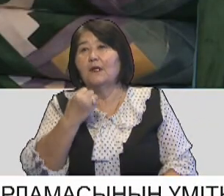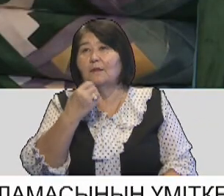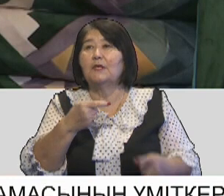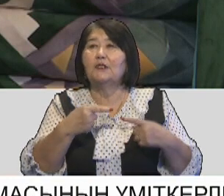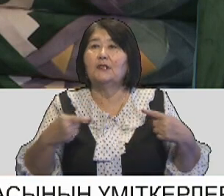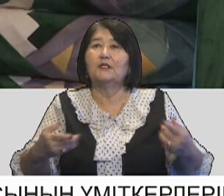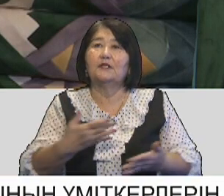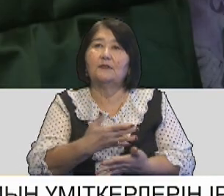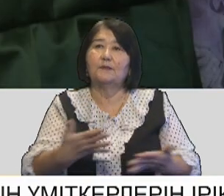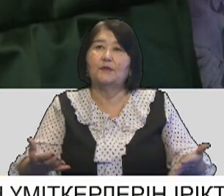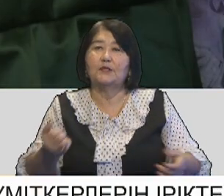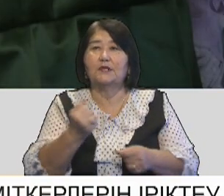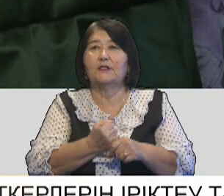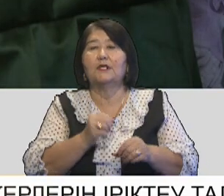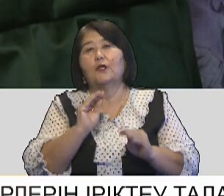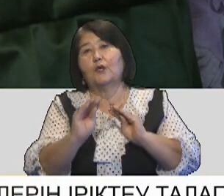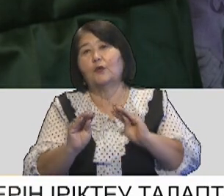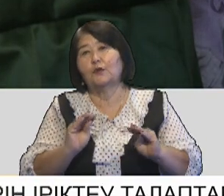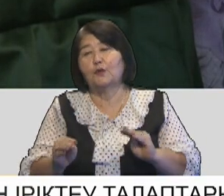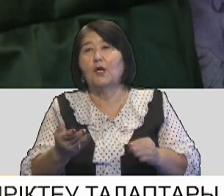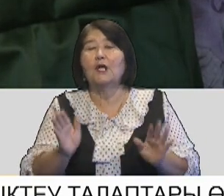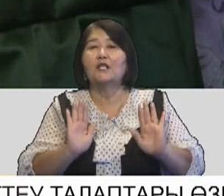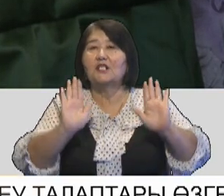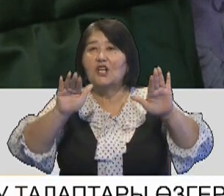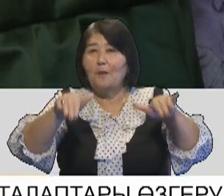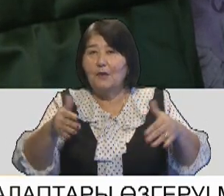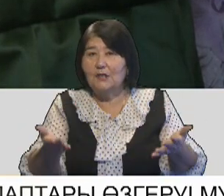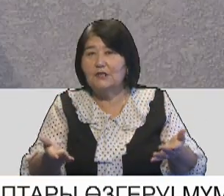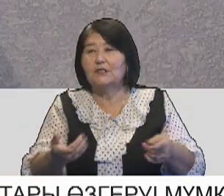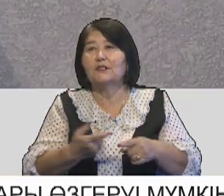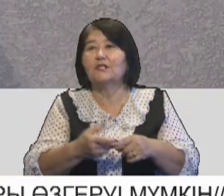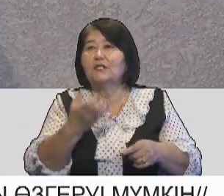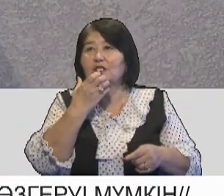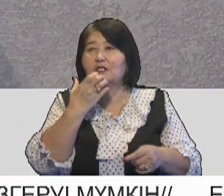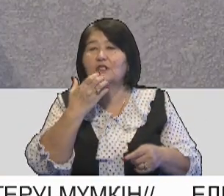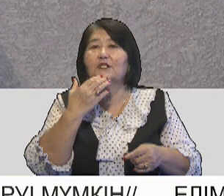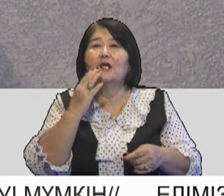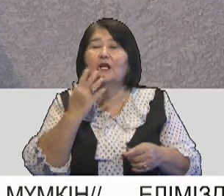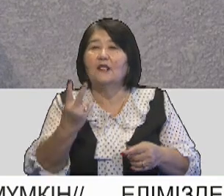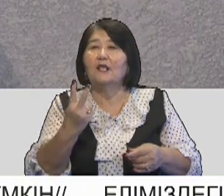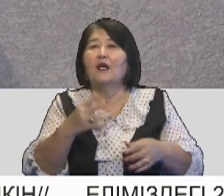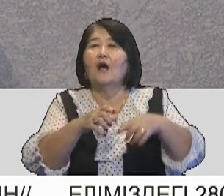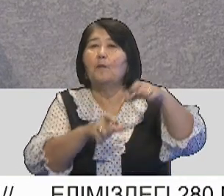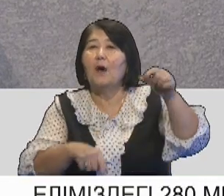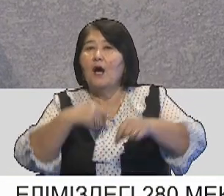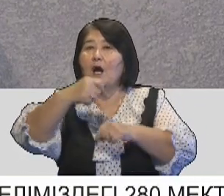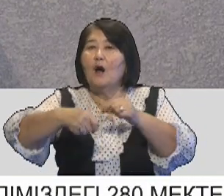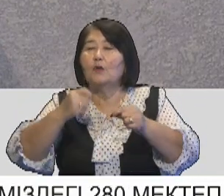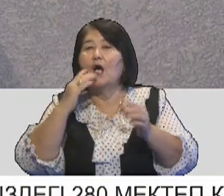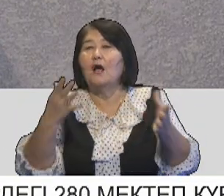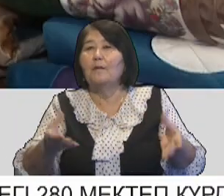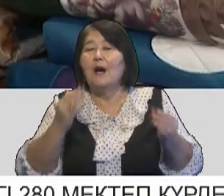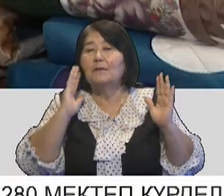бірнеше бөліктерінен тұрады. Екі жапқышы, шылы, шілтері, екі баулығы, мамықтан